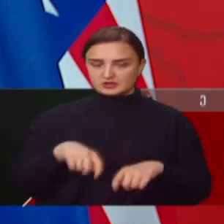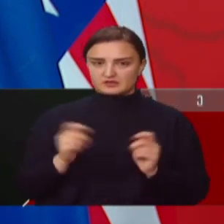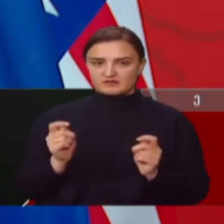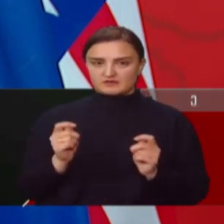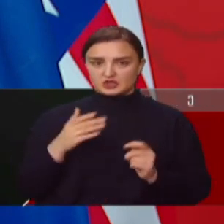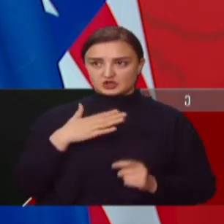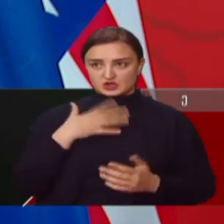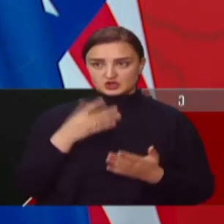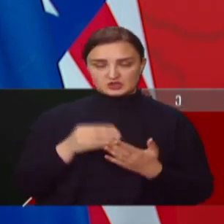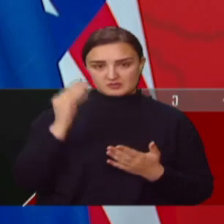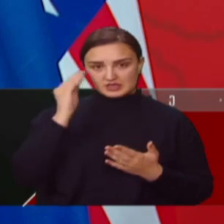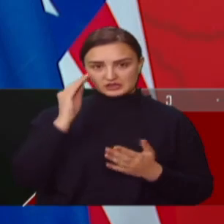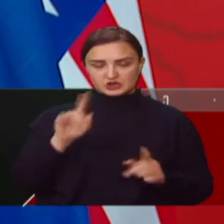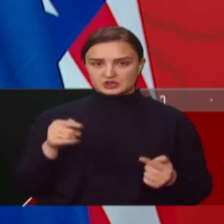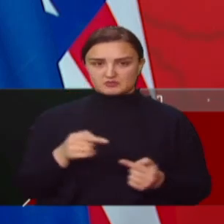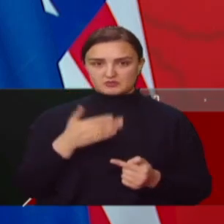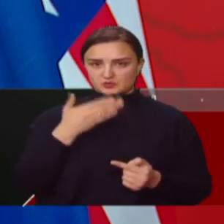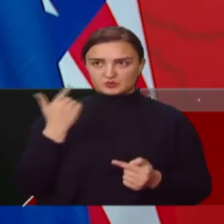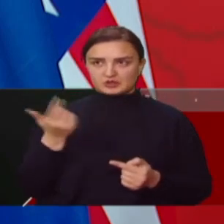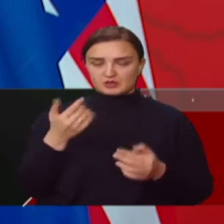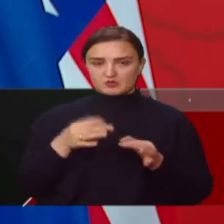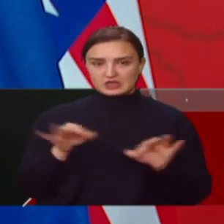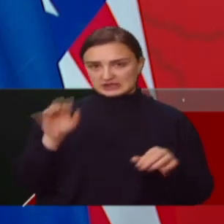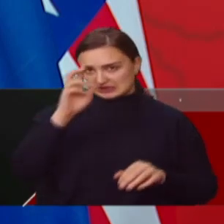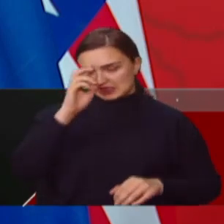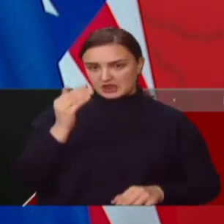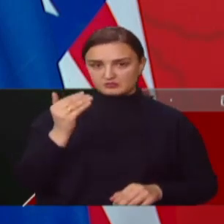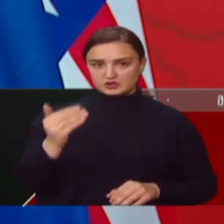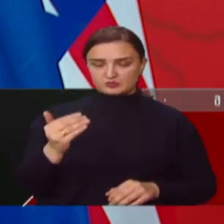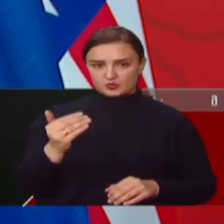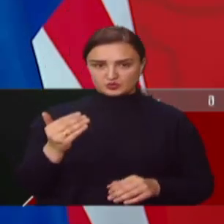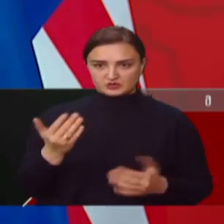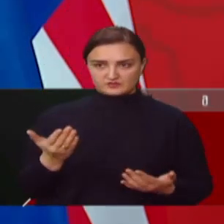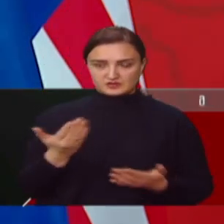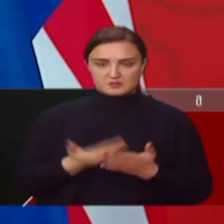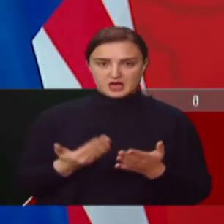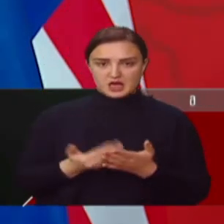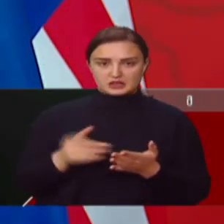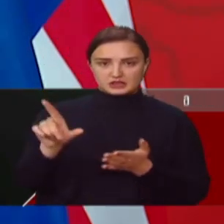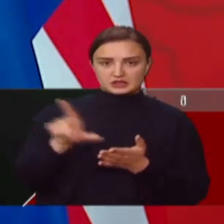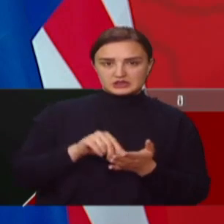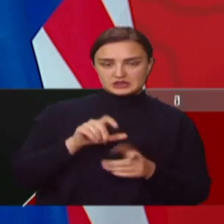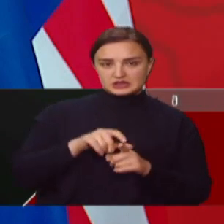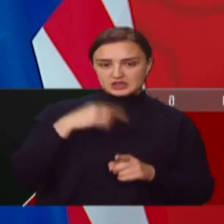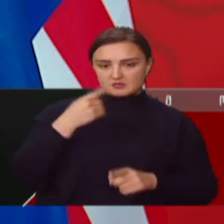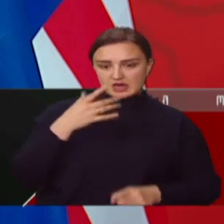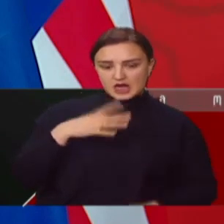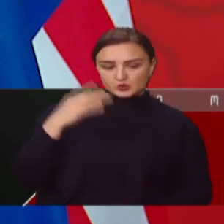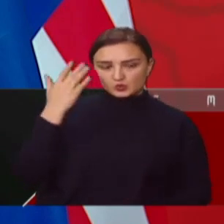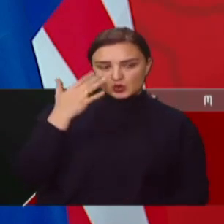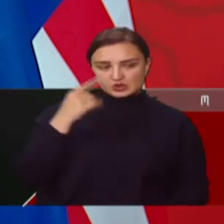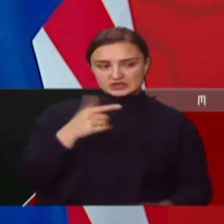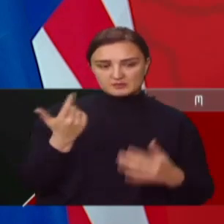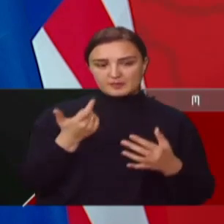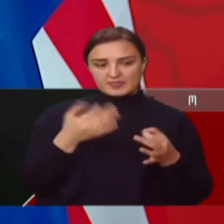დაბრუნება და ჩემი აზრით არარელევანტურია დემოკრატიული სახელმწიფოების მაგალითების მოყვანა ქართული ოცნება.